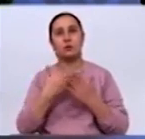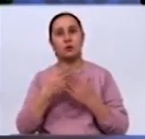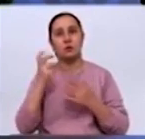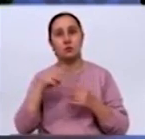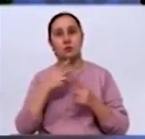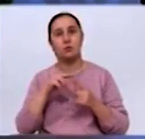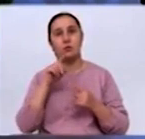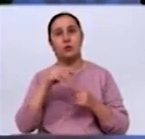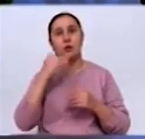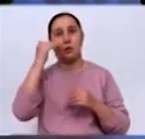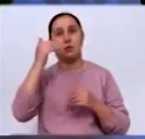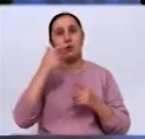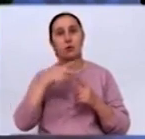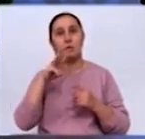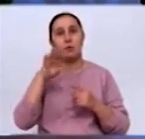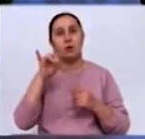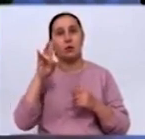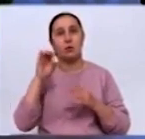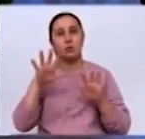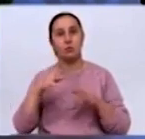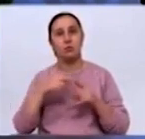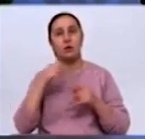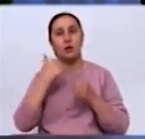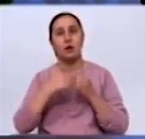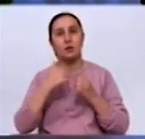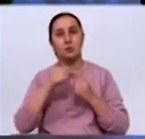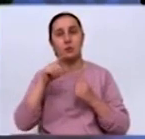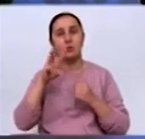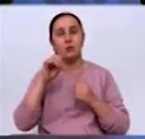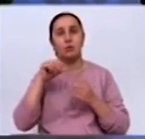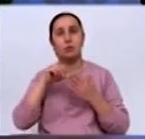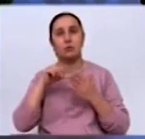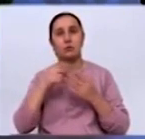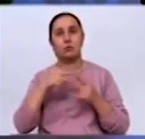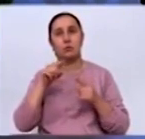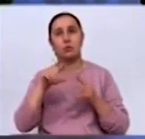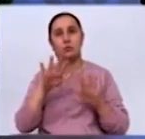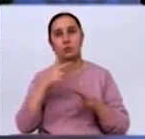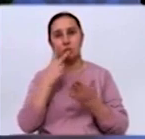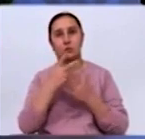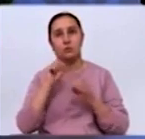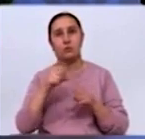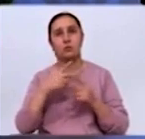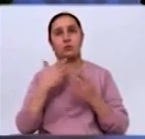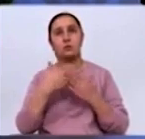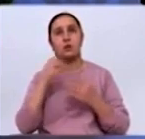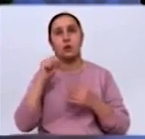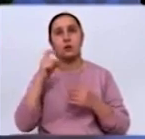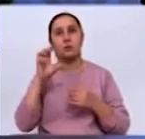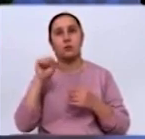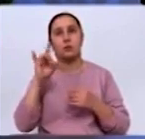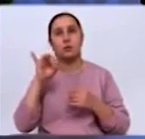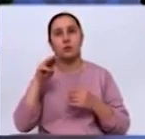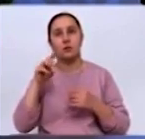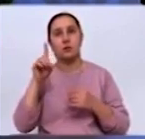keltirilgan. Demak, tepa qismida menyu joylashgan va har bir menyuni ustiga bosganimizda bu yerda ko'rishingiz mumkin, misol uchun axborot